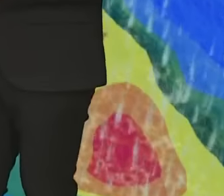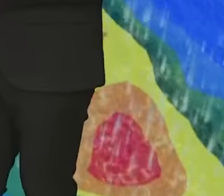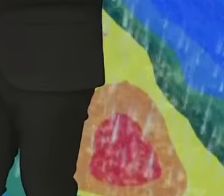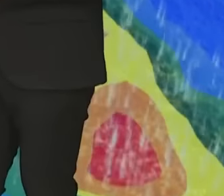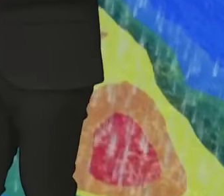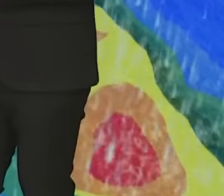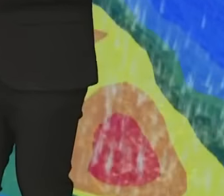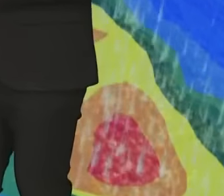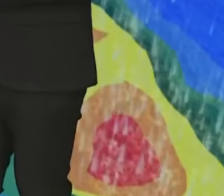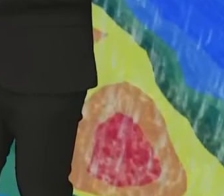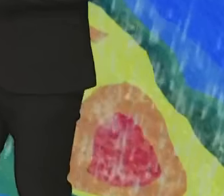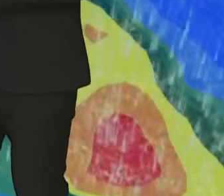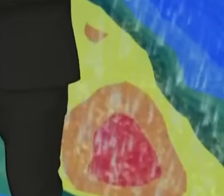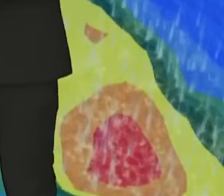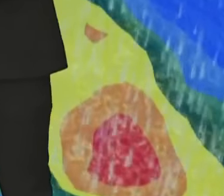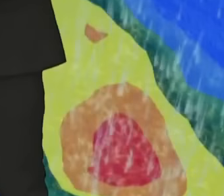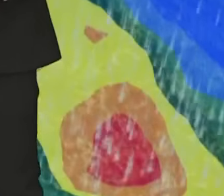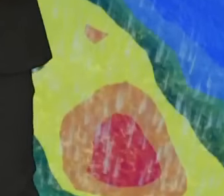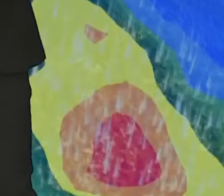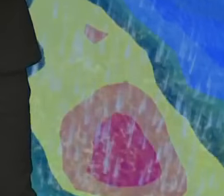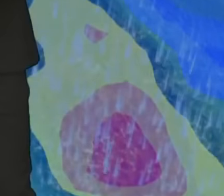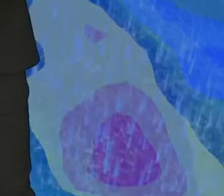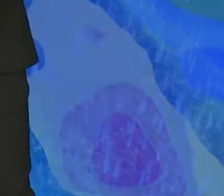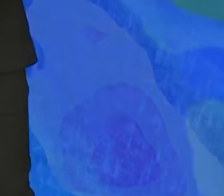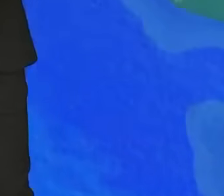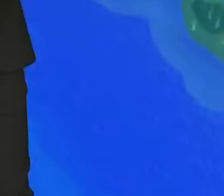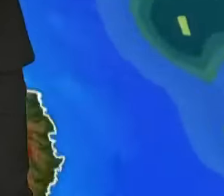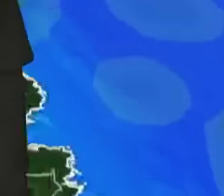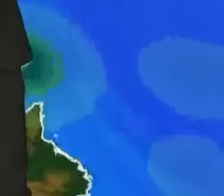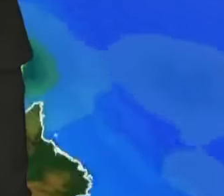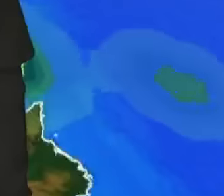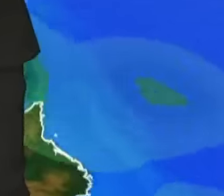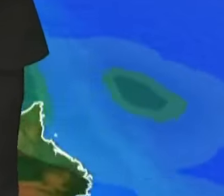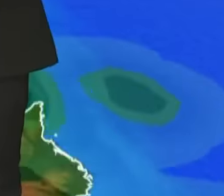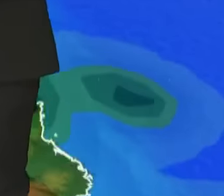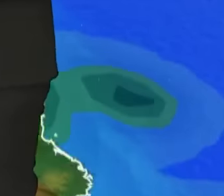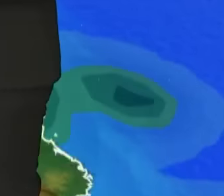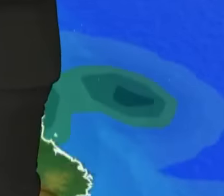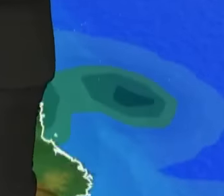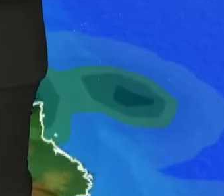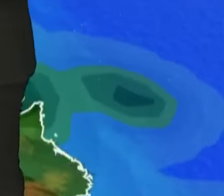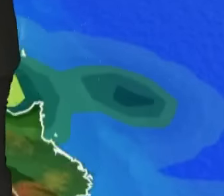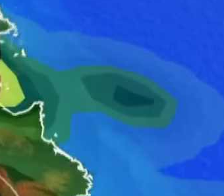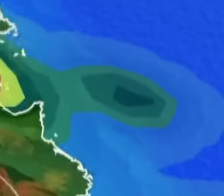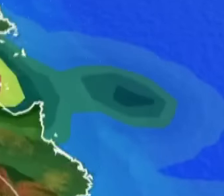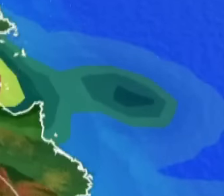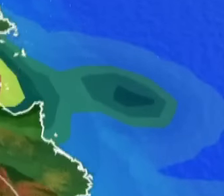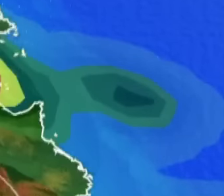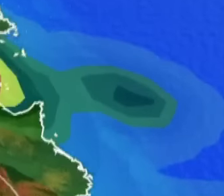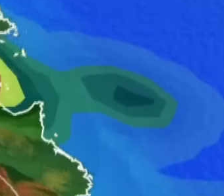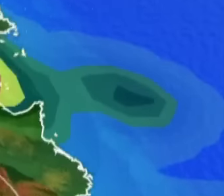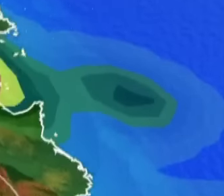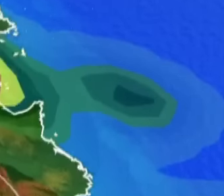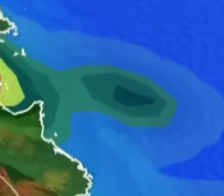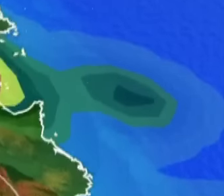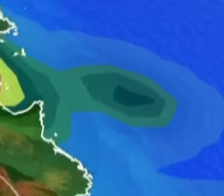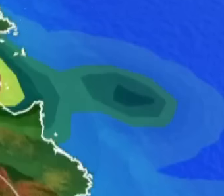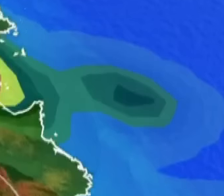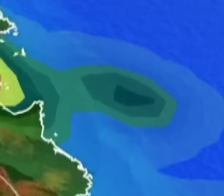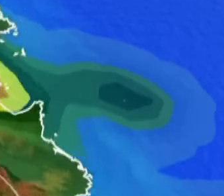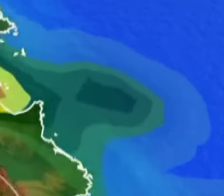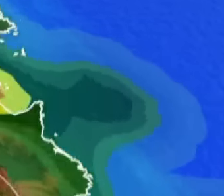at landslides dyan sa Mindanao. Dako naman tayo sa Visayas, meron din po mga pag-ulang aas. aasahan sa umaga sa may Southern Luzon at